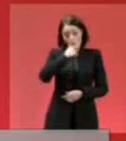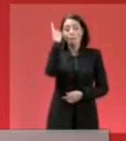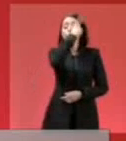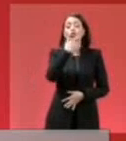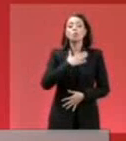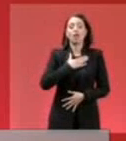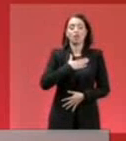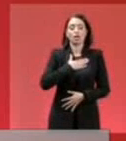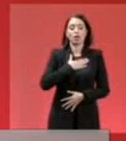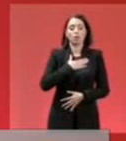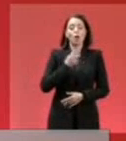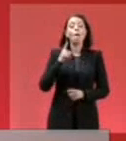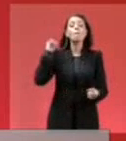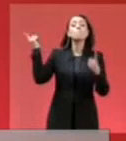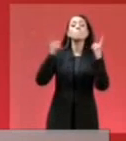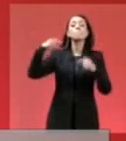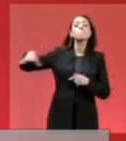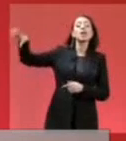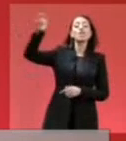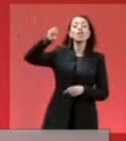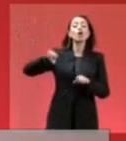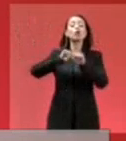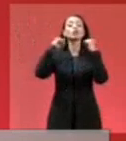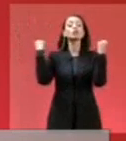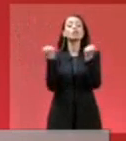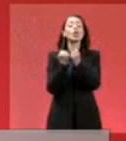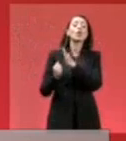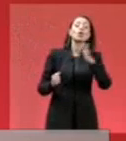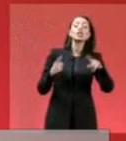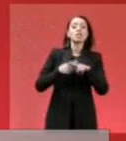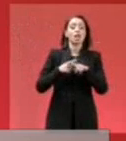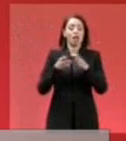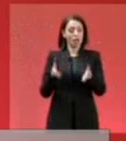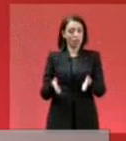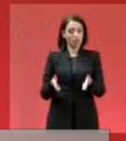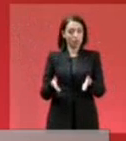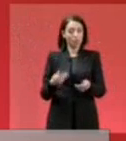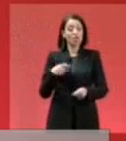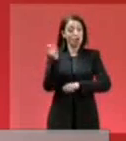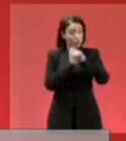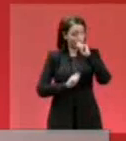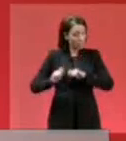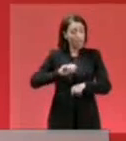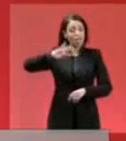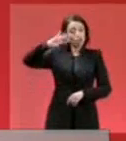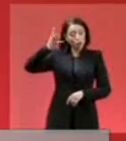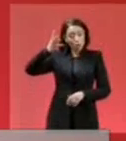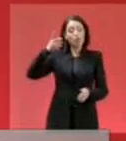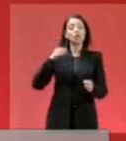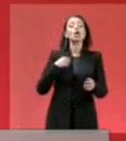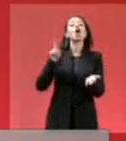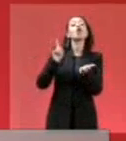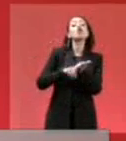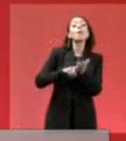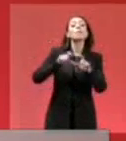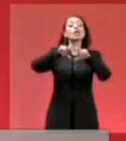προσωπικά στο Περιφερειακό Συνέδριο για τη Δυτική Ελλάδα, ιδρύουμε την 4η νομική σχολή της